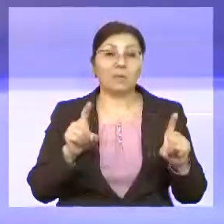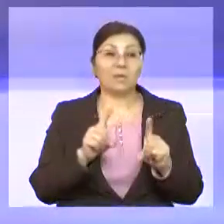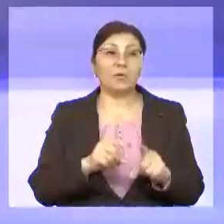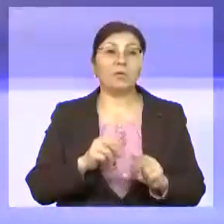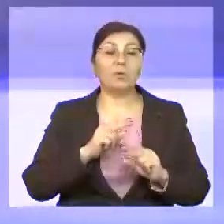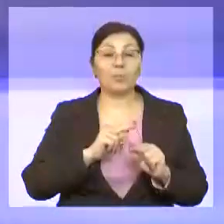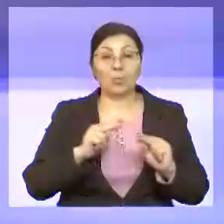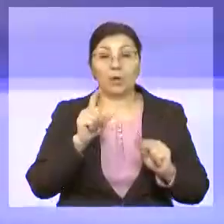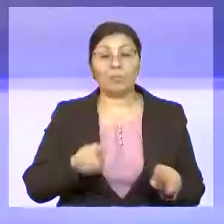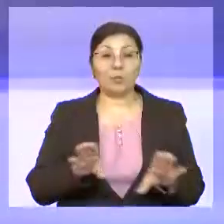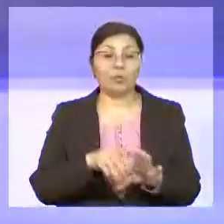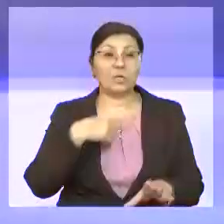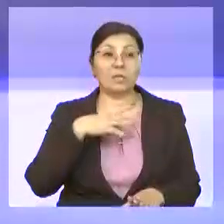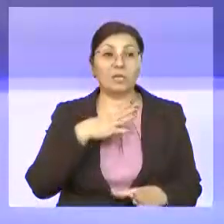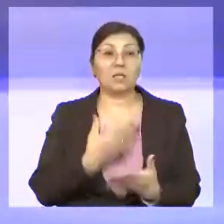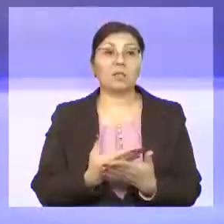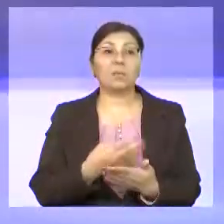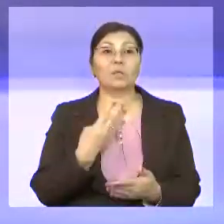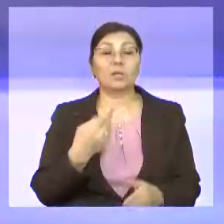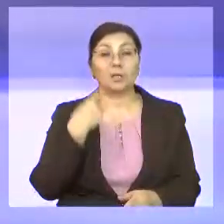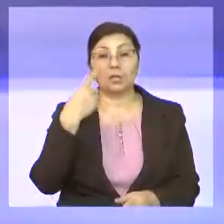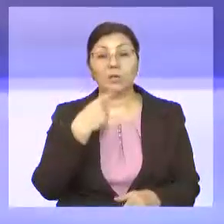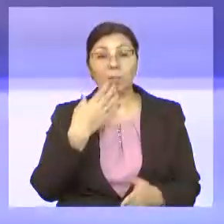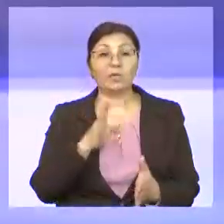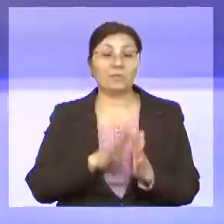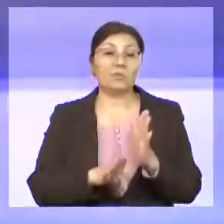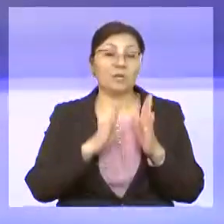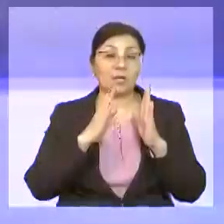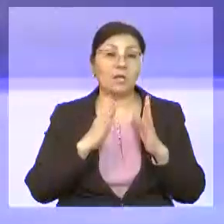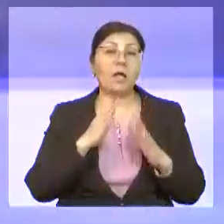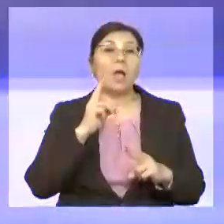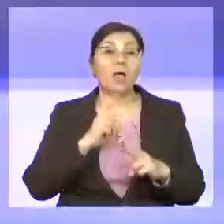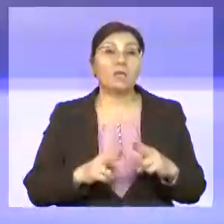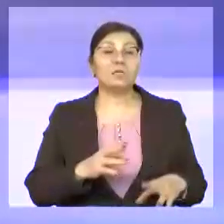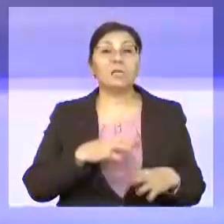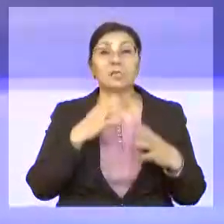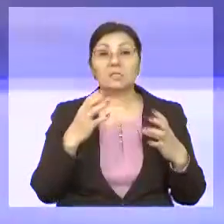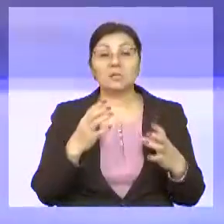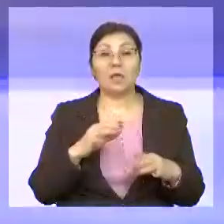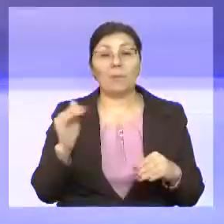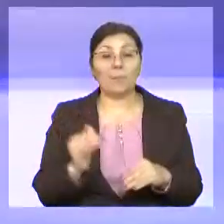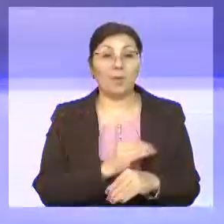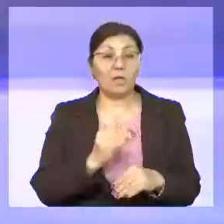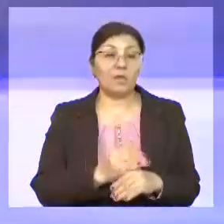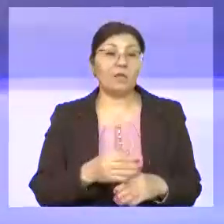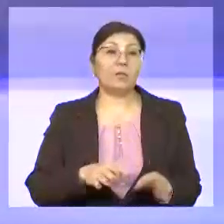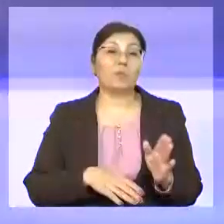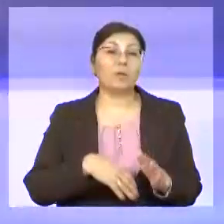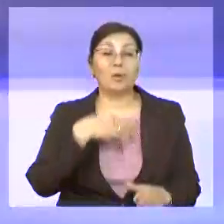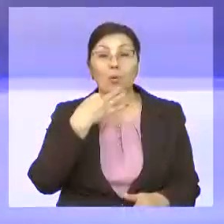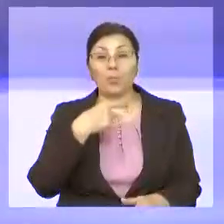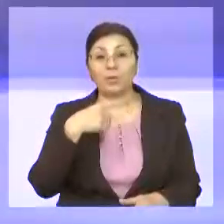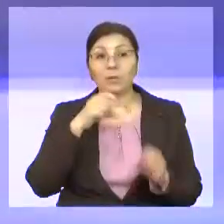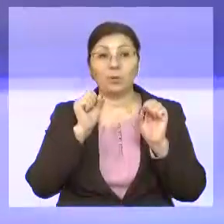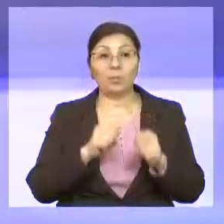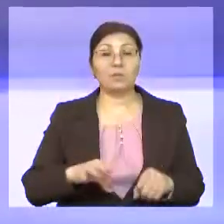осылай атайды. Өйткені ұлағат ұстаздың түр тұлғасы, шексіз мейірімі өз ісінің нағыз майталманы деуге әбден лайық. Мереке